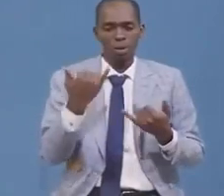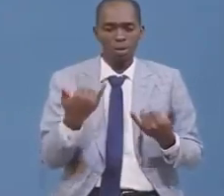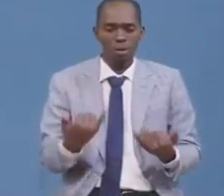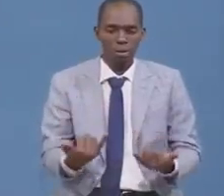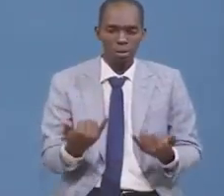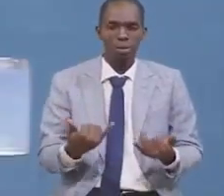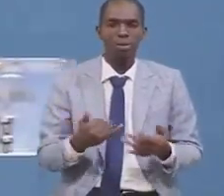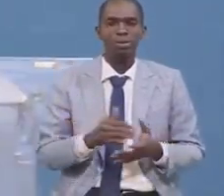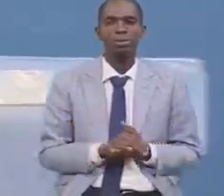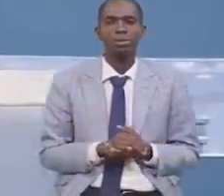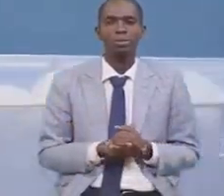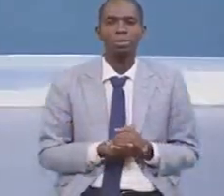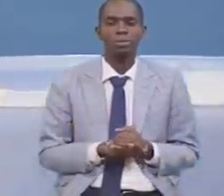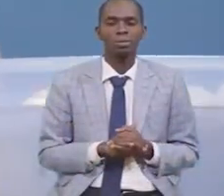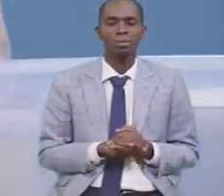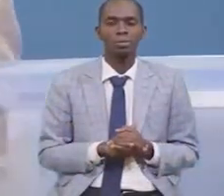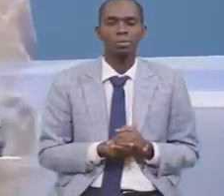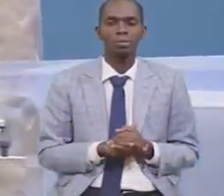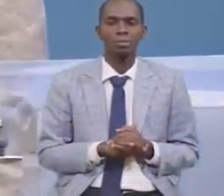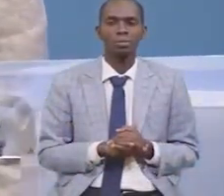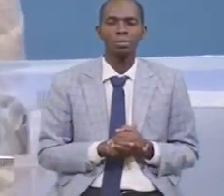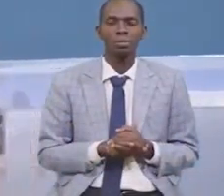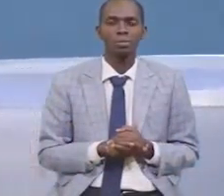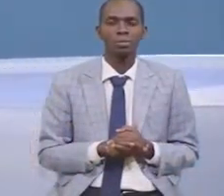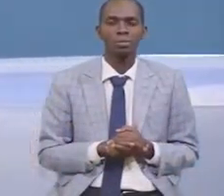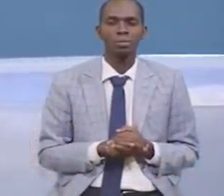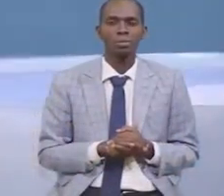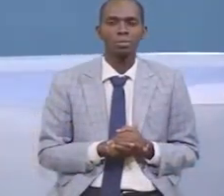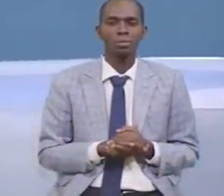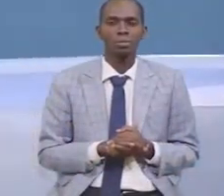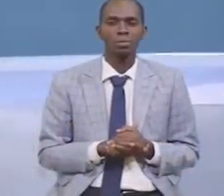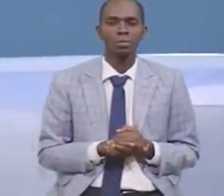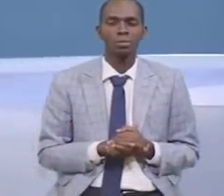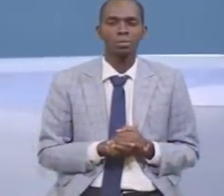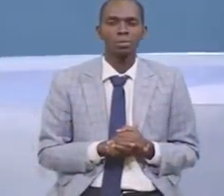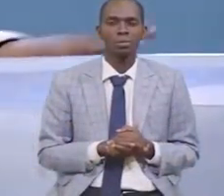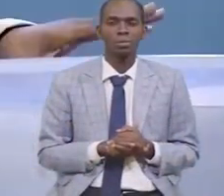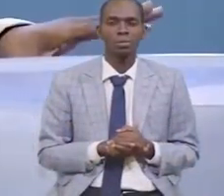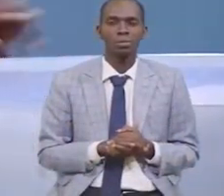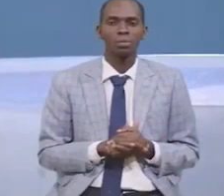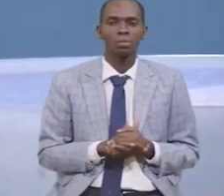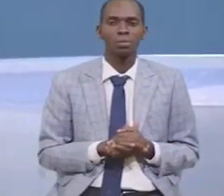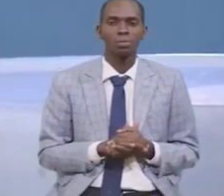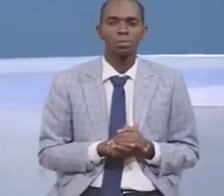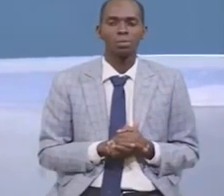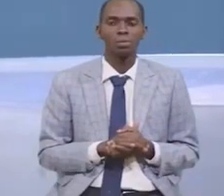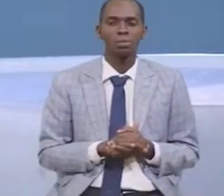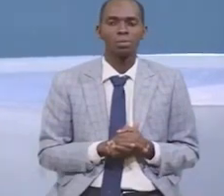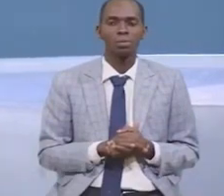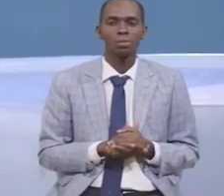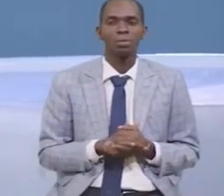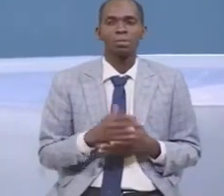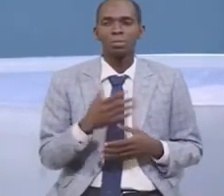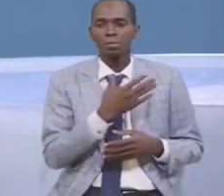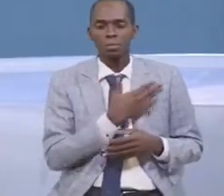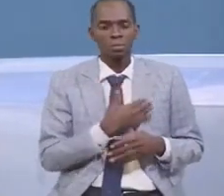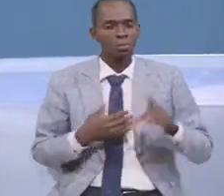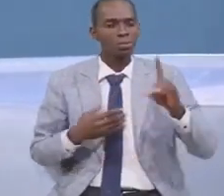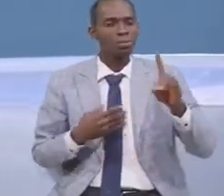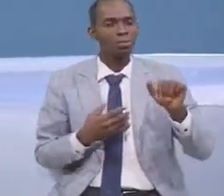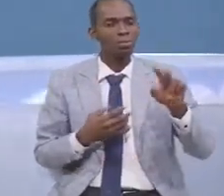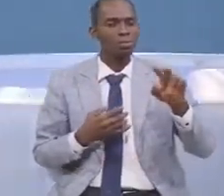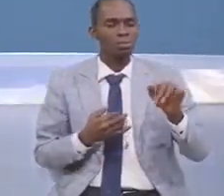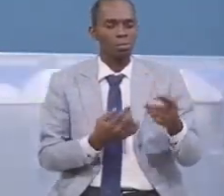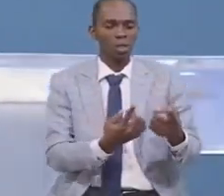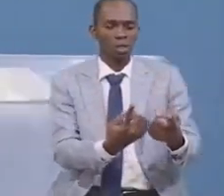daggara nunchi neti dinam varaku karaku margamulo nadichanu aa margamulo enduku nadichano ippudu naaku telusu. And he came forward. Aa